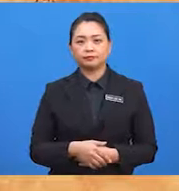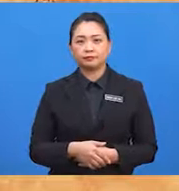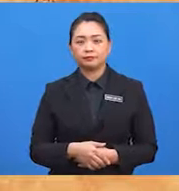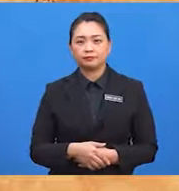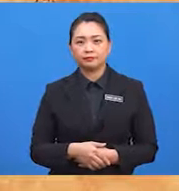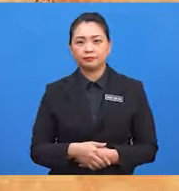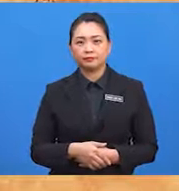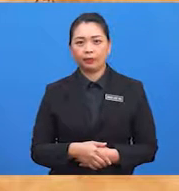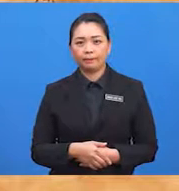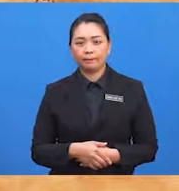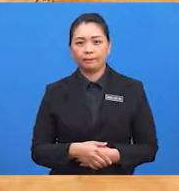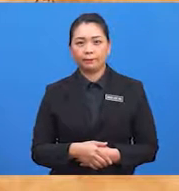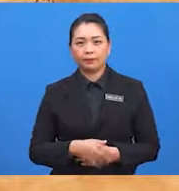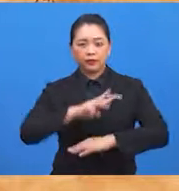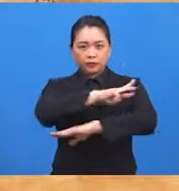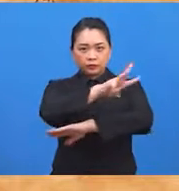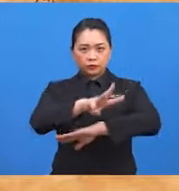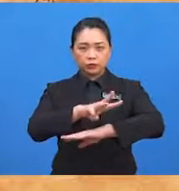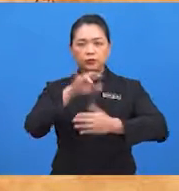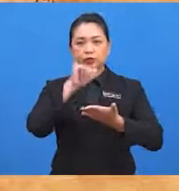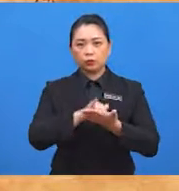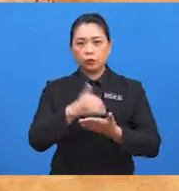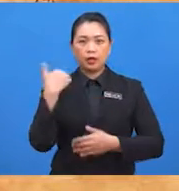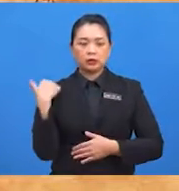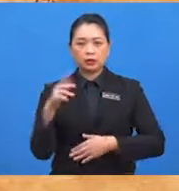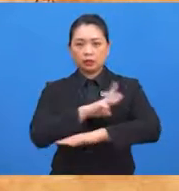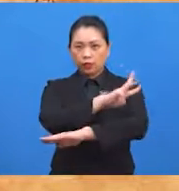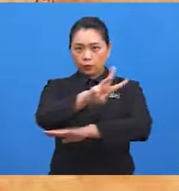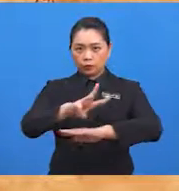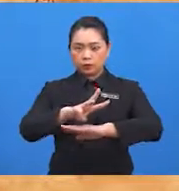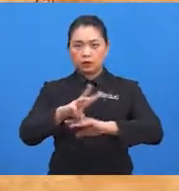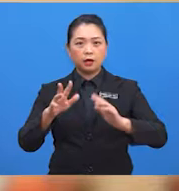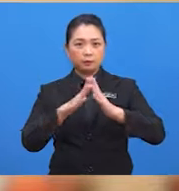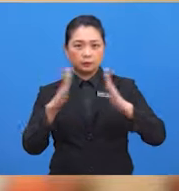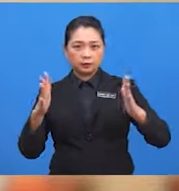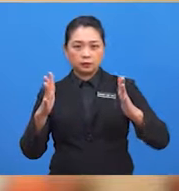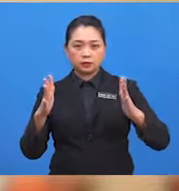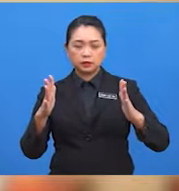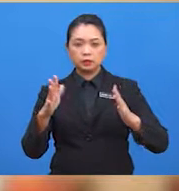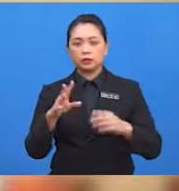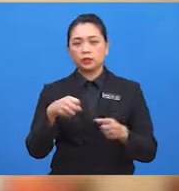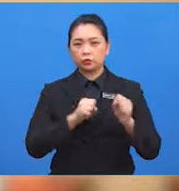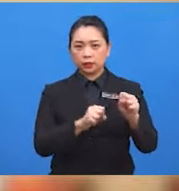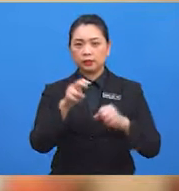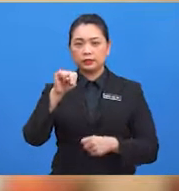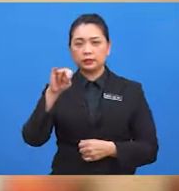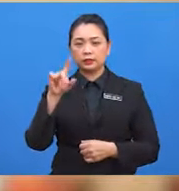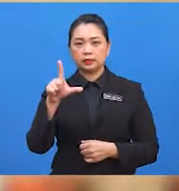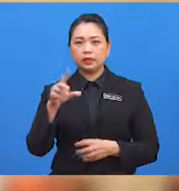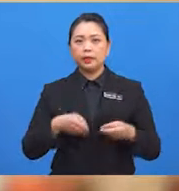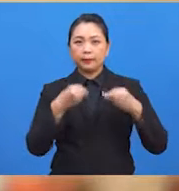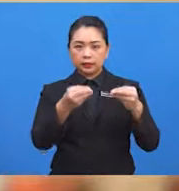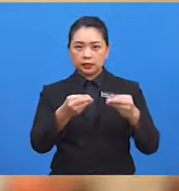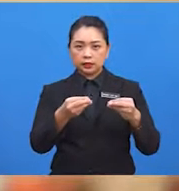sahaja merupakan kawasan lembah yang terbesar di dunia, malahan Sungai Nil juga membekalkan